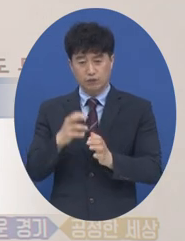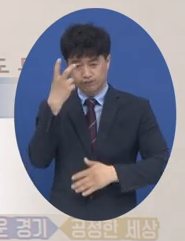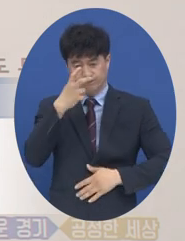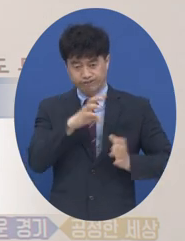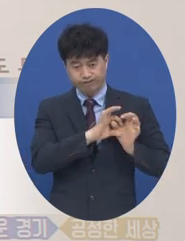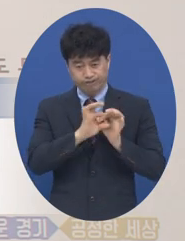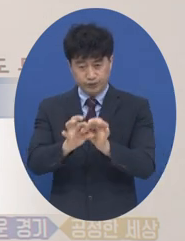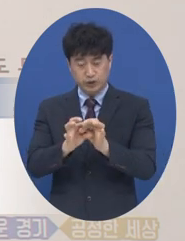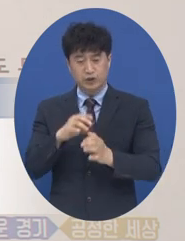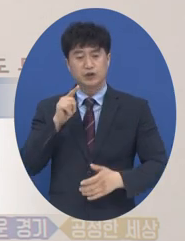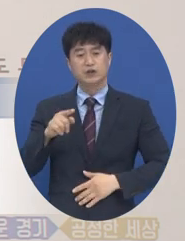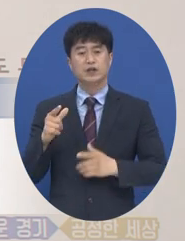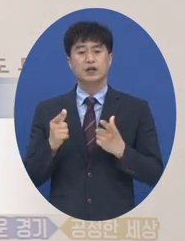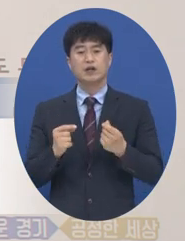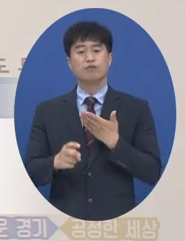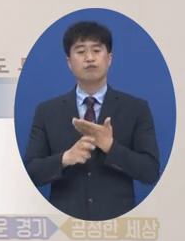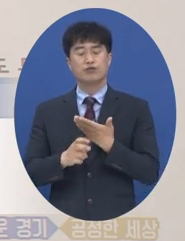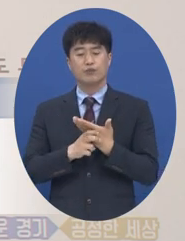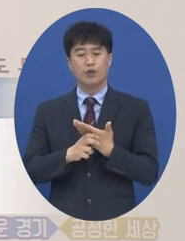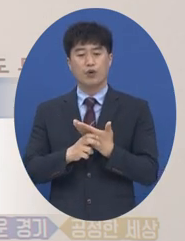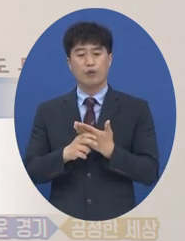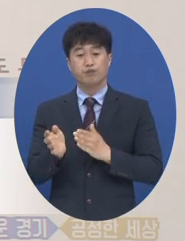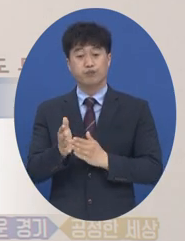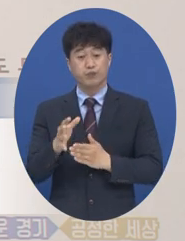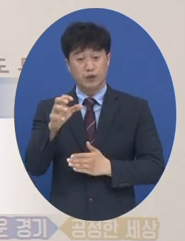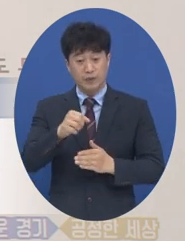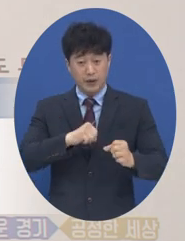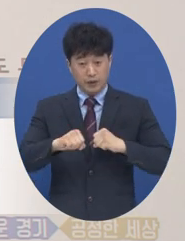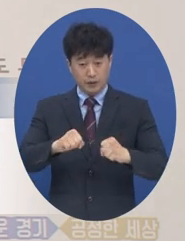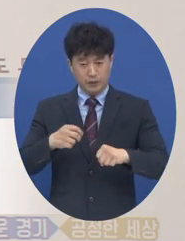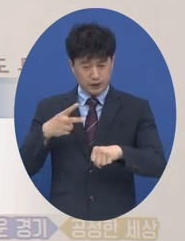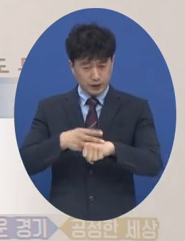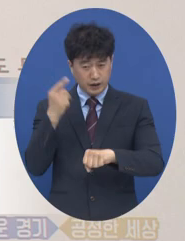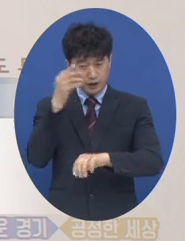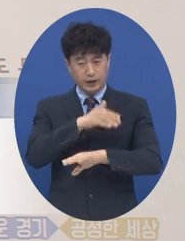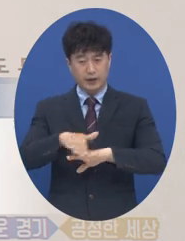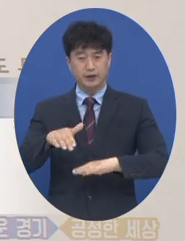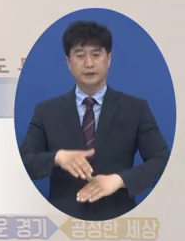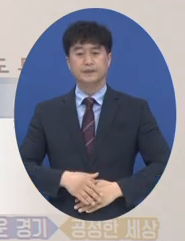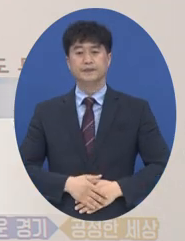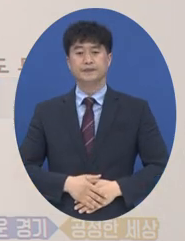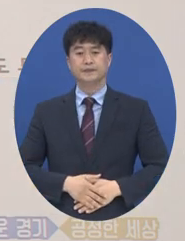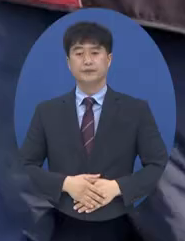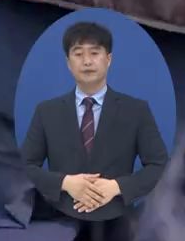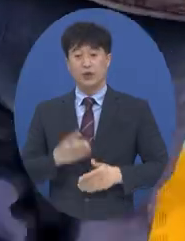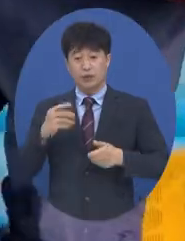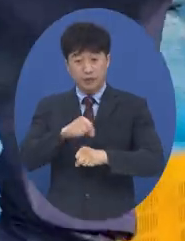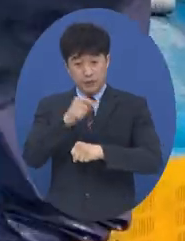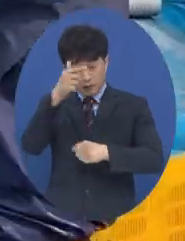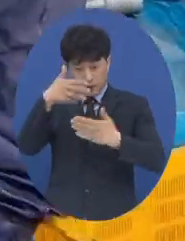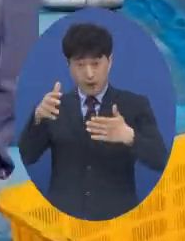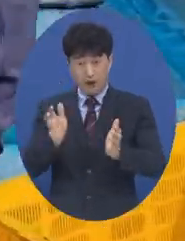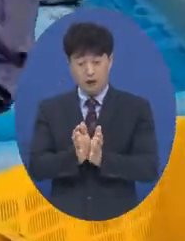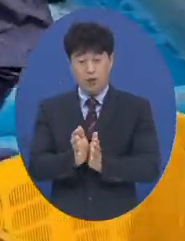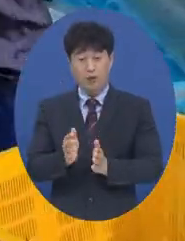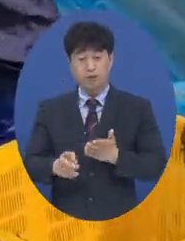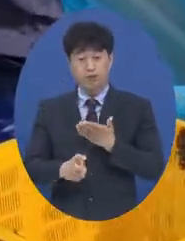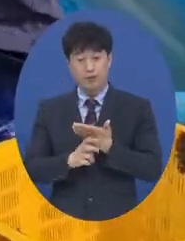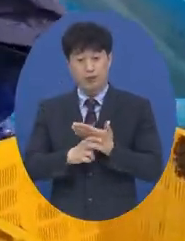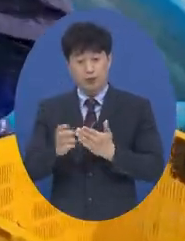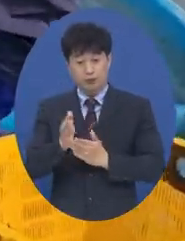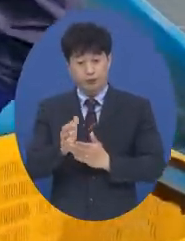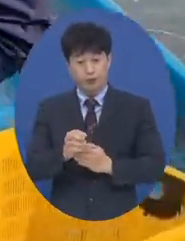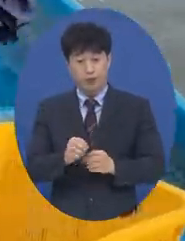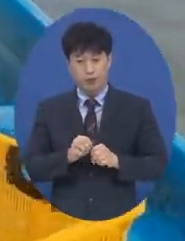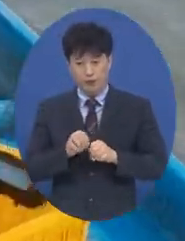지속적으로 수사를 진행해서 이와 같은 불법적인 어업 행위들을 근절해 나갈 계획입니다. 경기도 특사경은 적발된